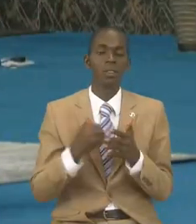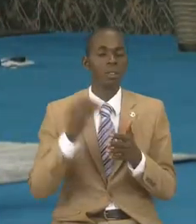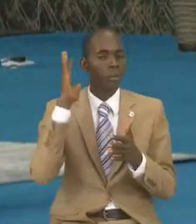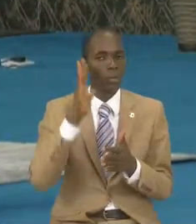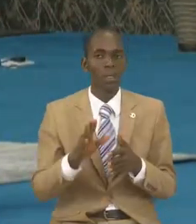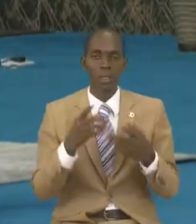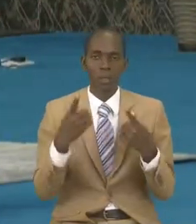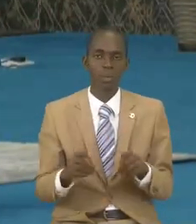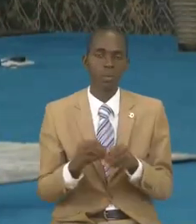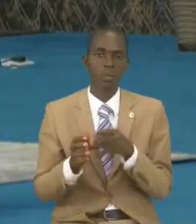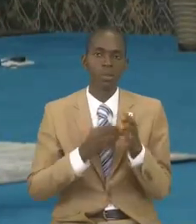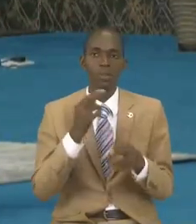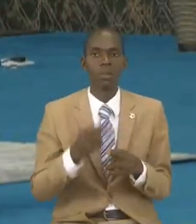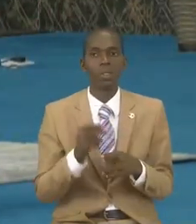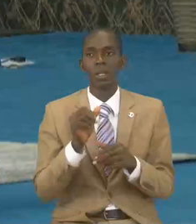sera fait.